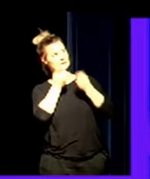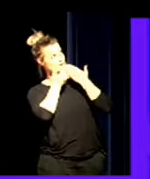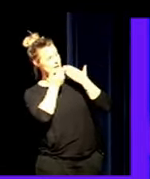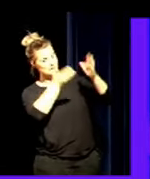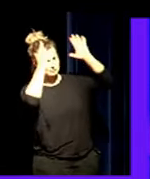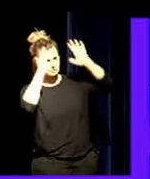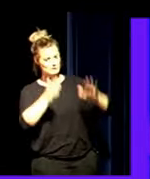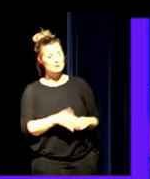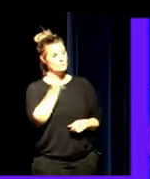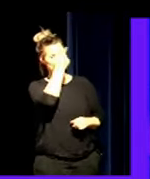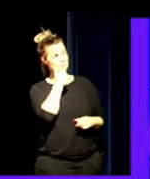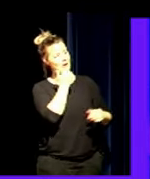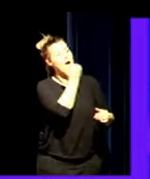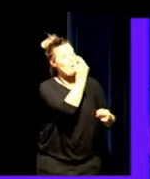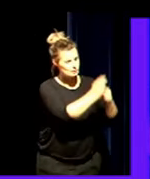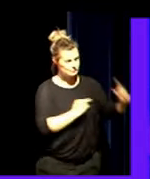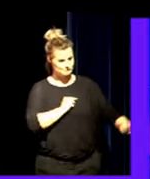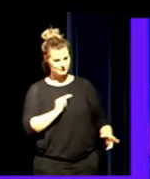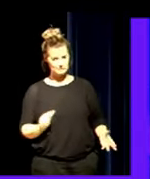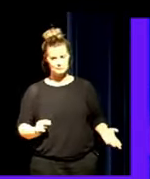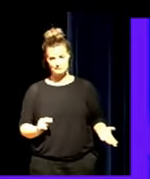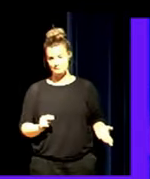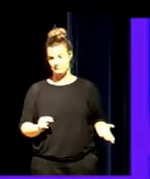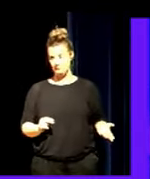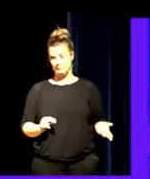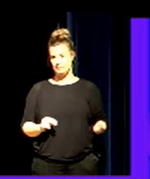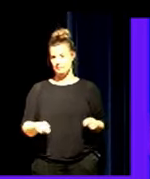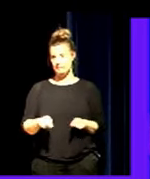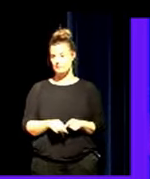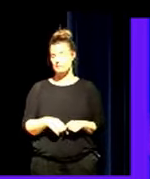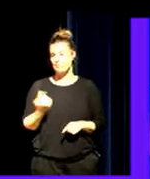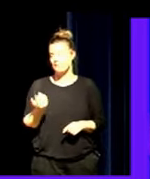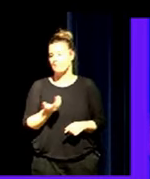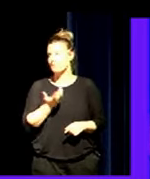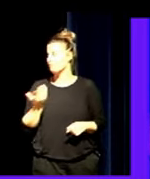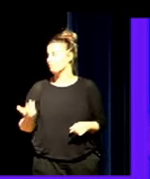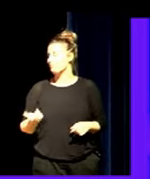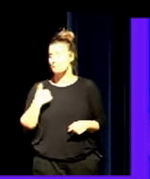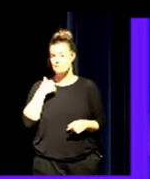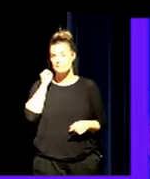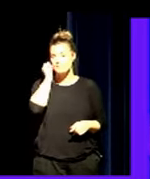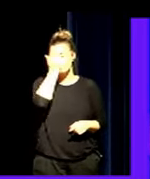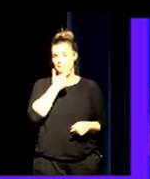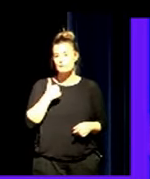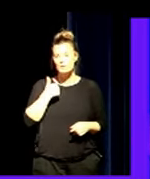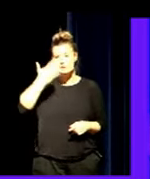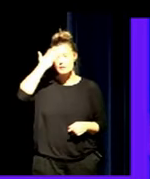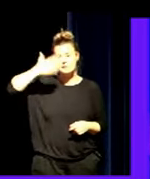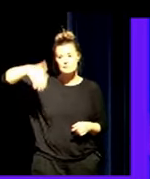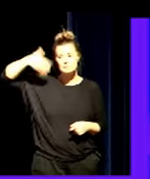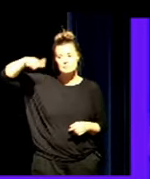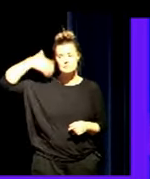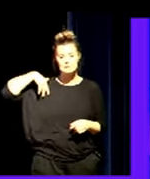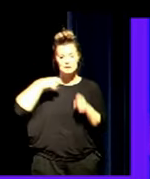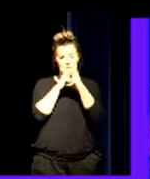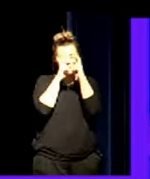zerbait erantzute beharrean, ez da? Edo horrelako, ez da, gutxienez, miak egin, niko horatzen dut nire lehenengo pandemia eta gero